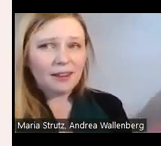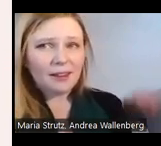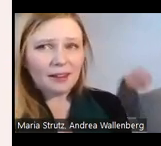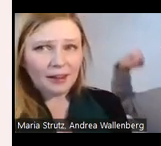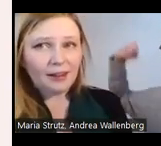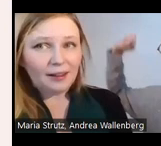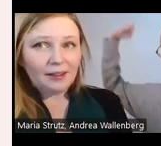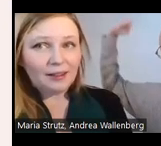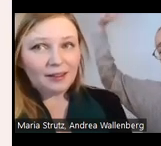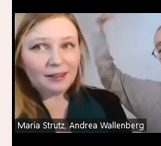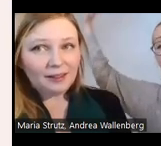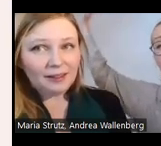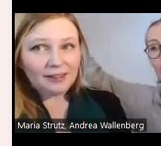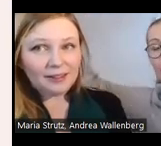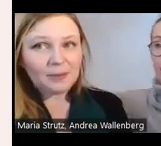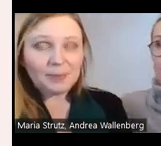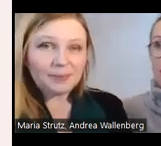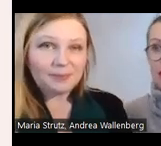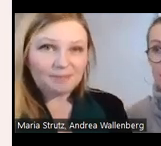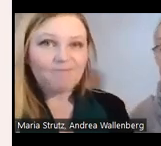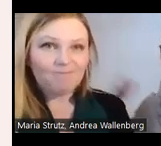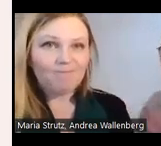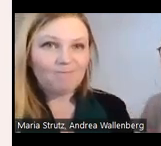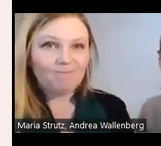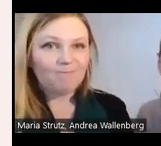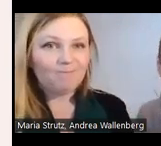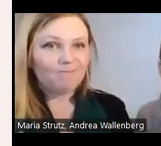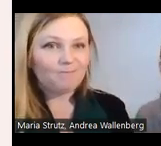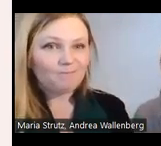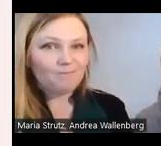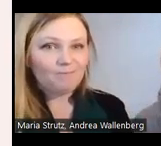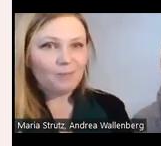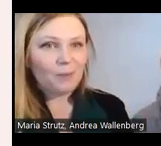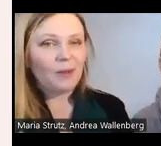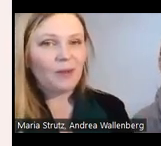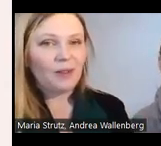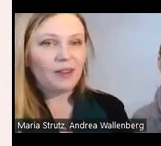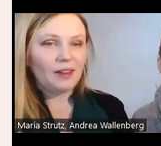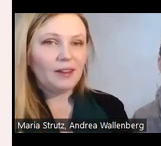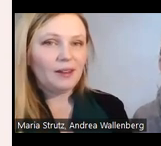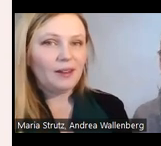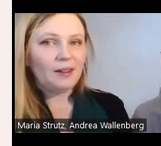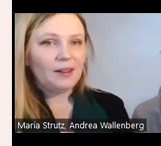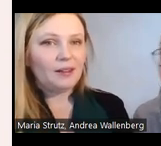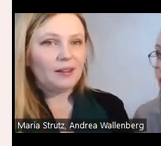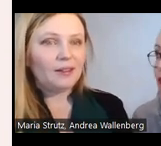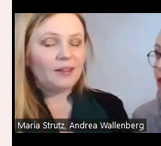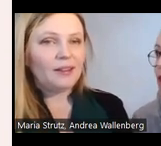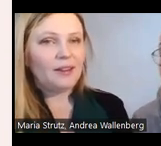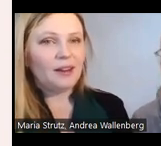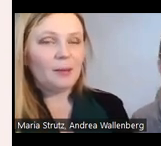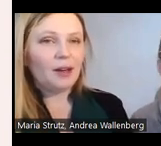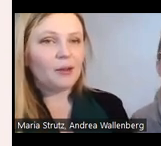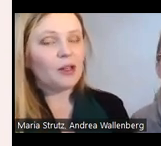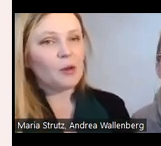Och vi gäspar allihopa. Och så får alla barnen gäspa. Och så fortsätter man att läsa vidare. Så att engagera och göra det lite så här